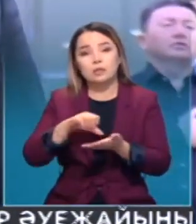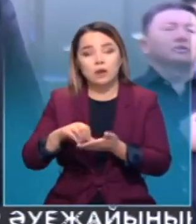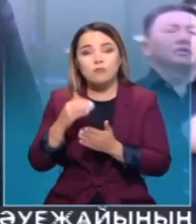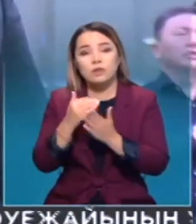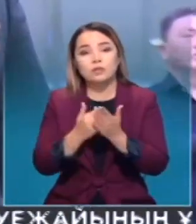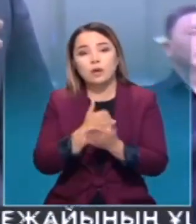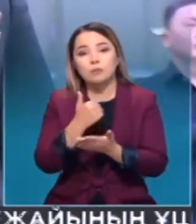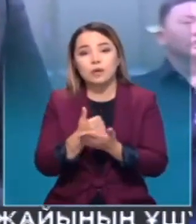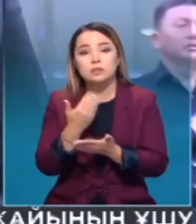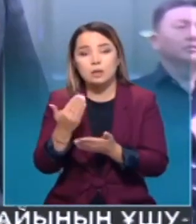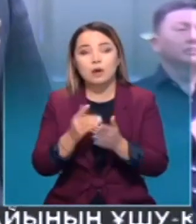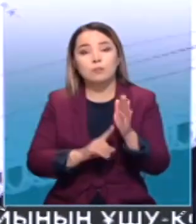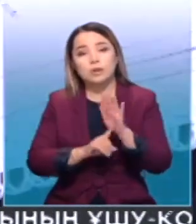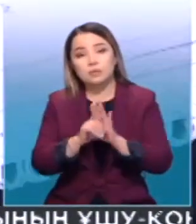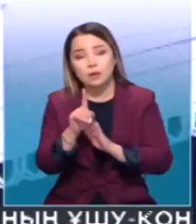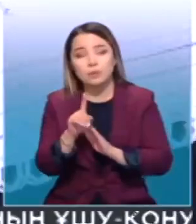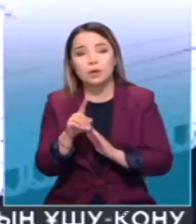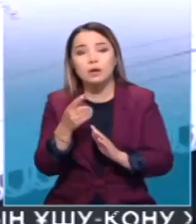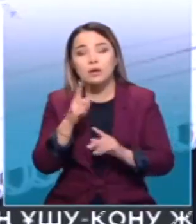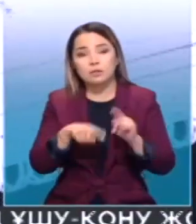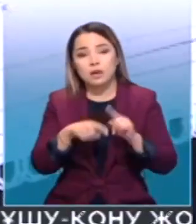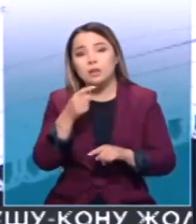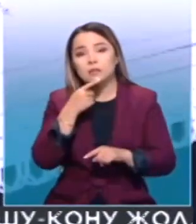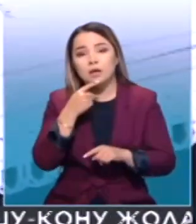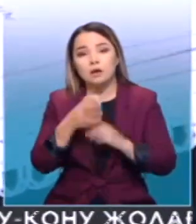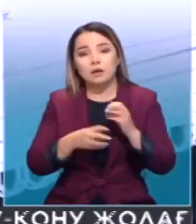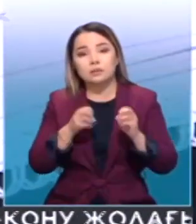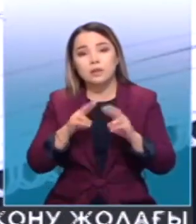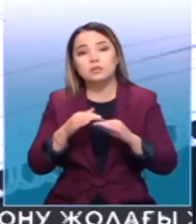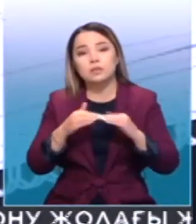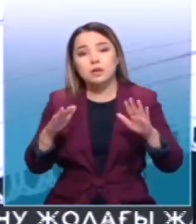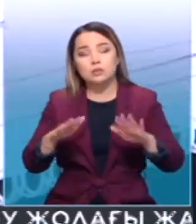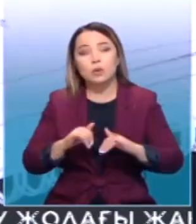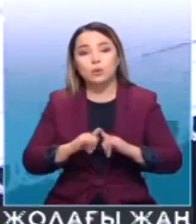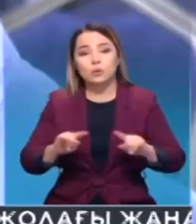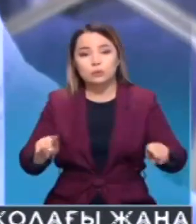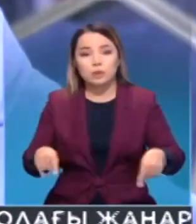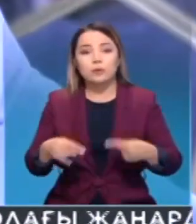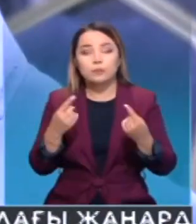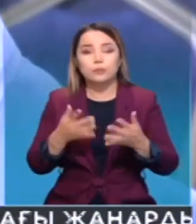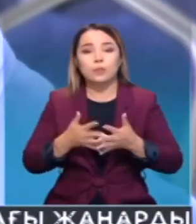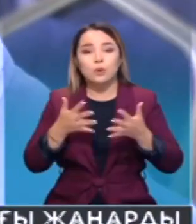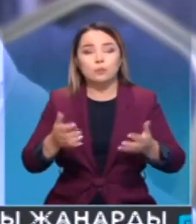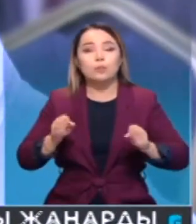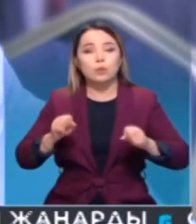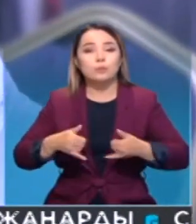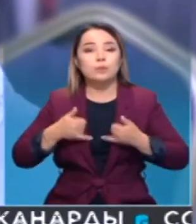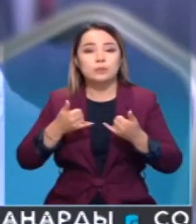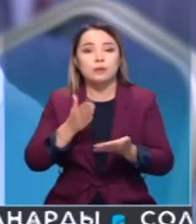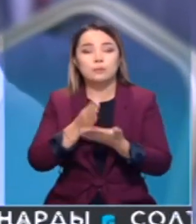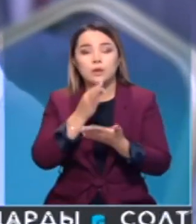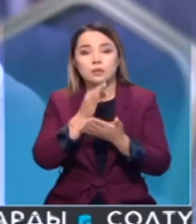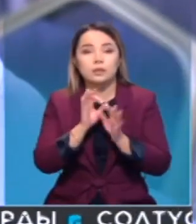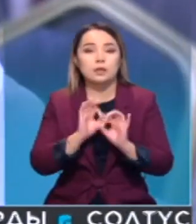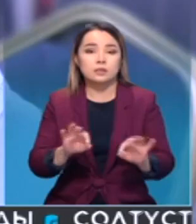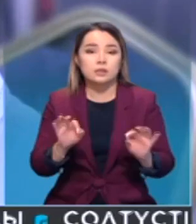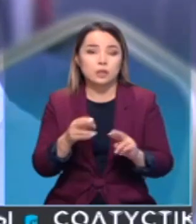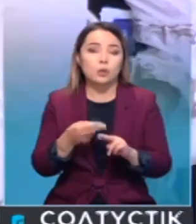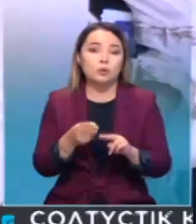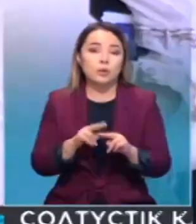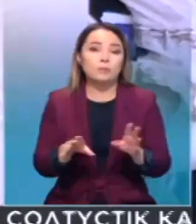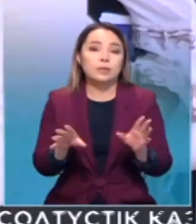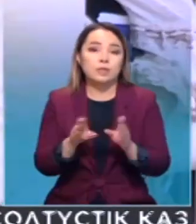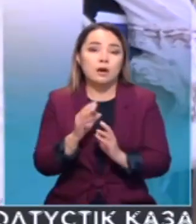ведомство басшысы мұндай бастамалар ана тіліміздің халықаралық деңгейде өрісін кеңейтуге орасан зор мүмкіндік беретінін жеткізді. Сонымен